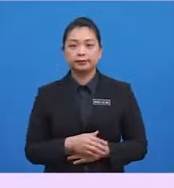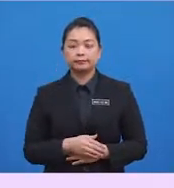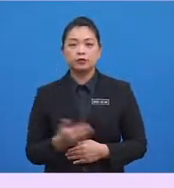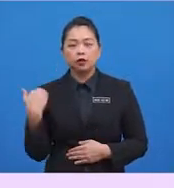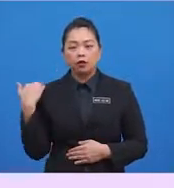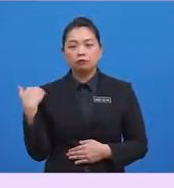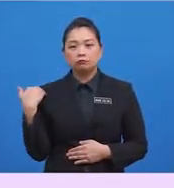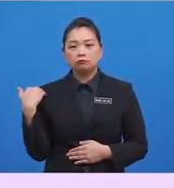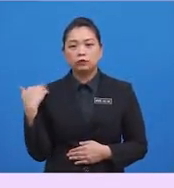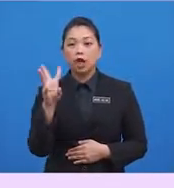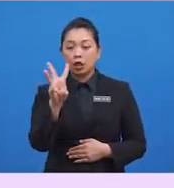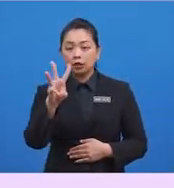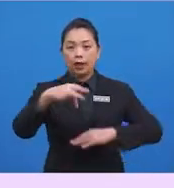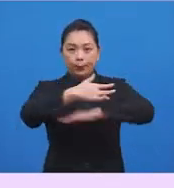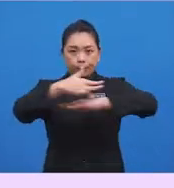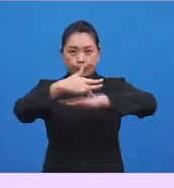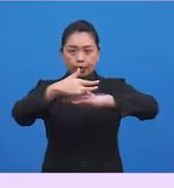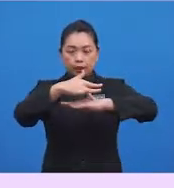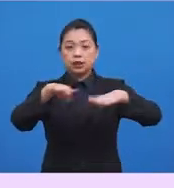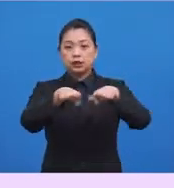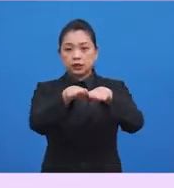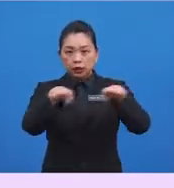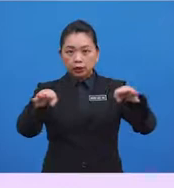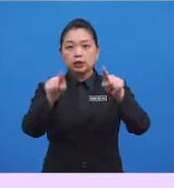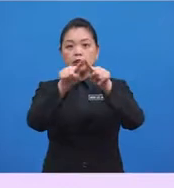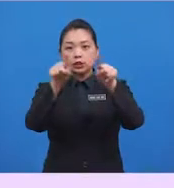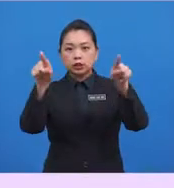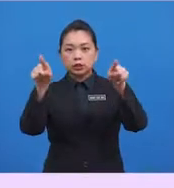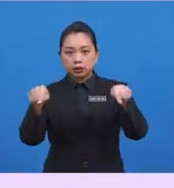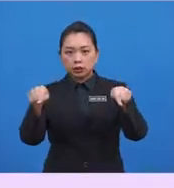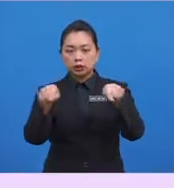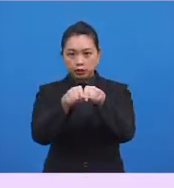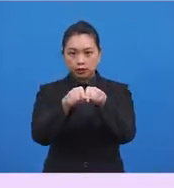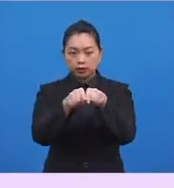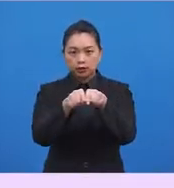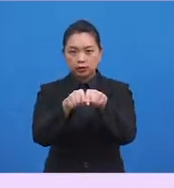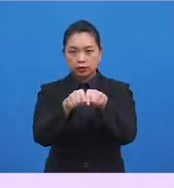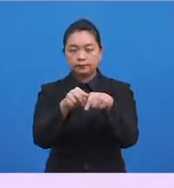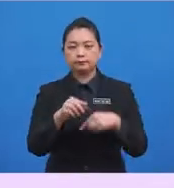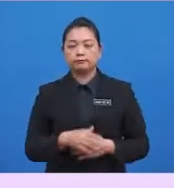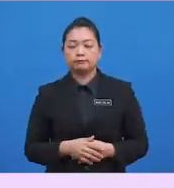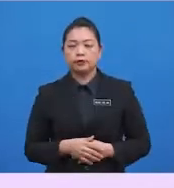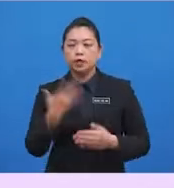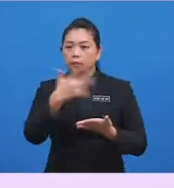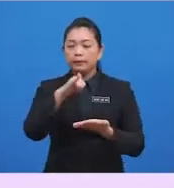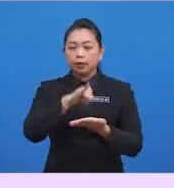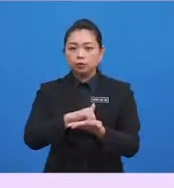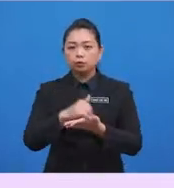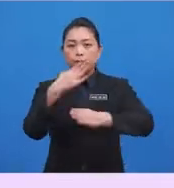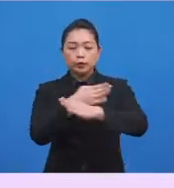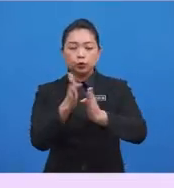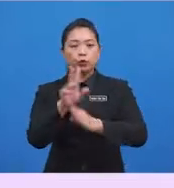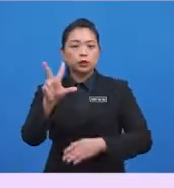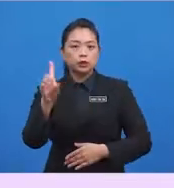Kuboid mempunyai 6 permukaan rata segi 4. Kemudian, bentuk 3 dimensi